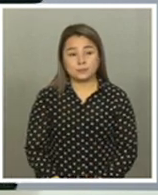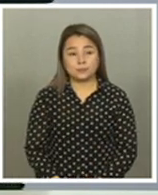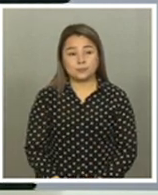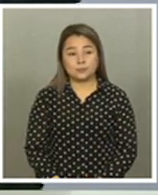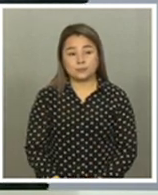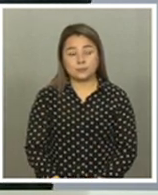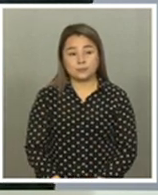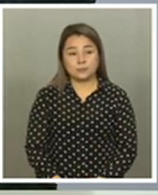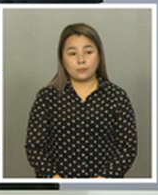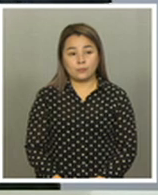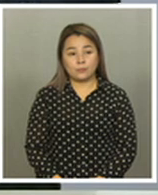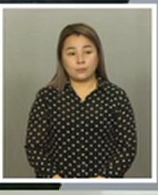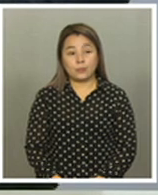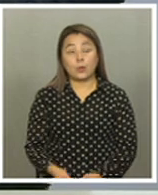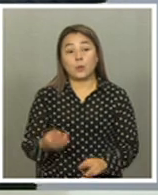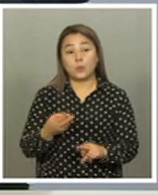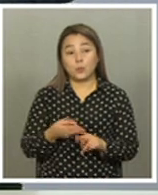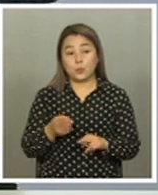Келесі, осы